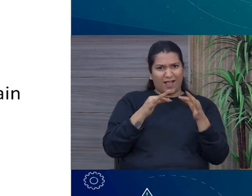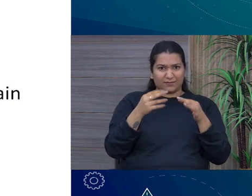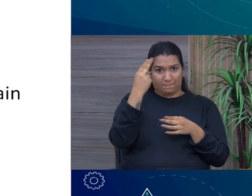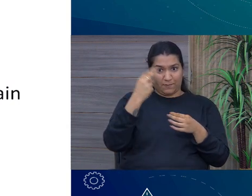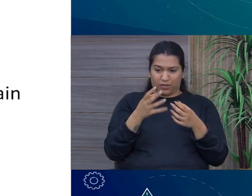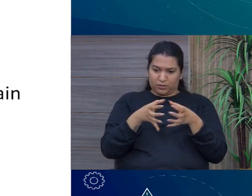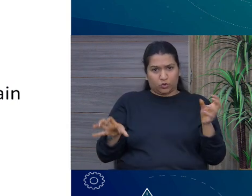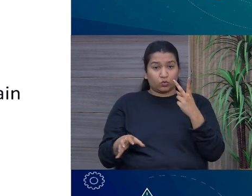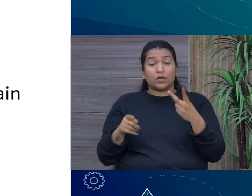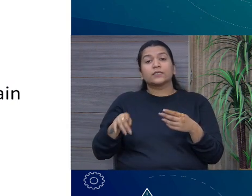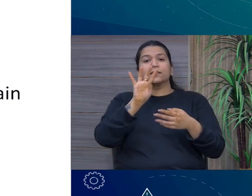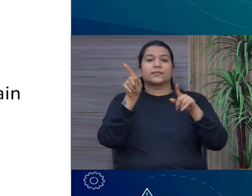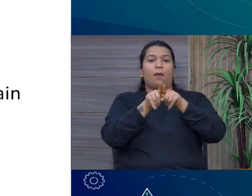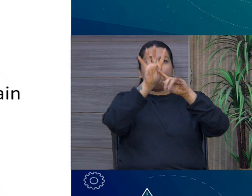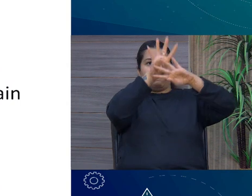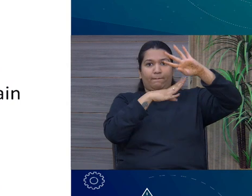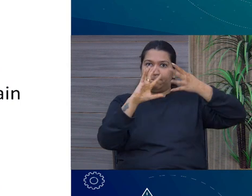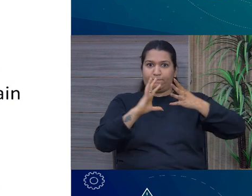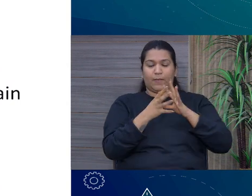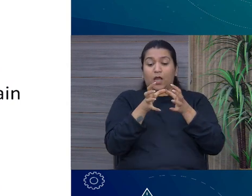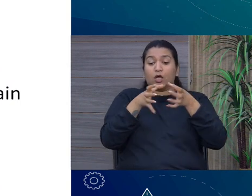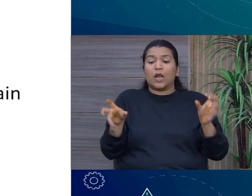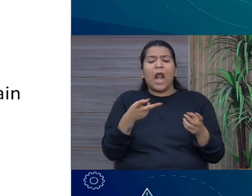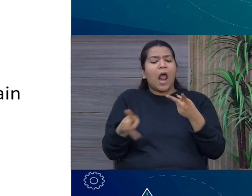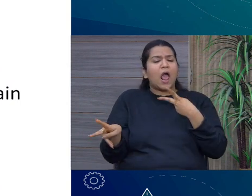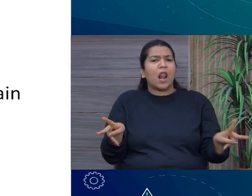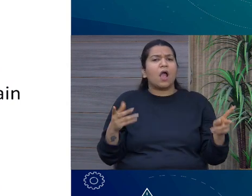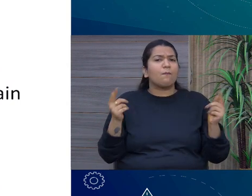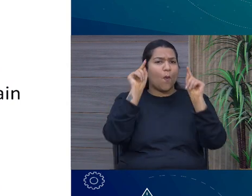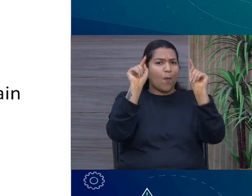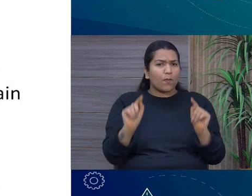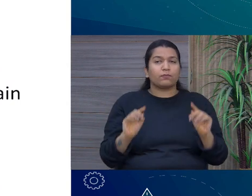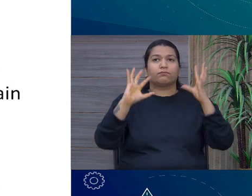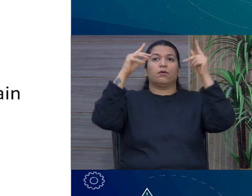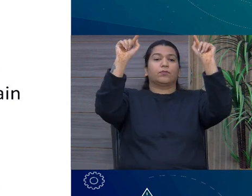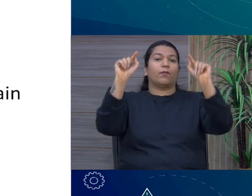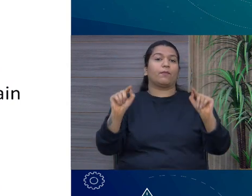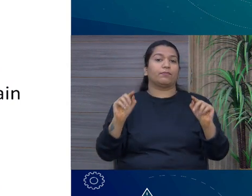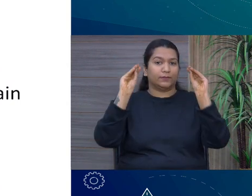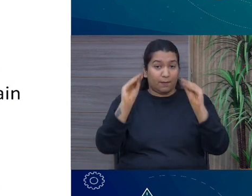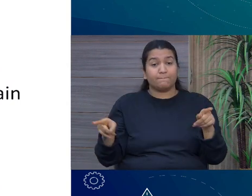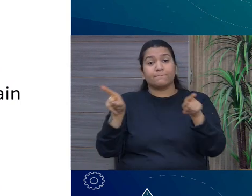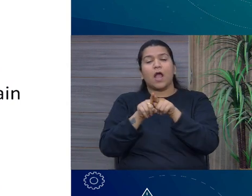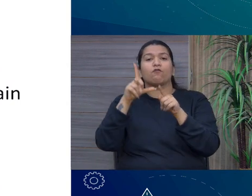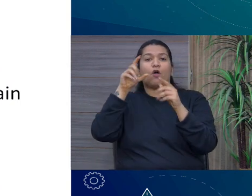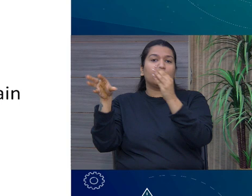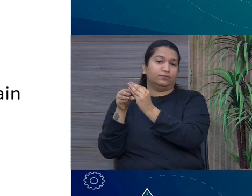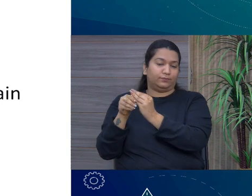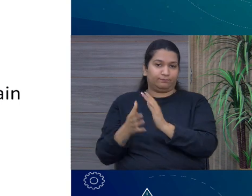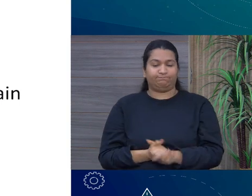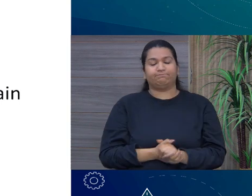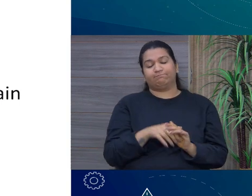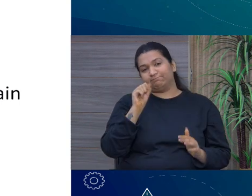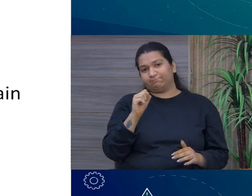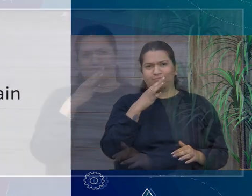में देखा है, आप इसी तरह से इसको होमवर्क में कर सकते हैं, चाहे तो रिलेटेड पिक्चर्स भी साथ में अटैच कर सकते हैं। एब्सोल्युटली, बहुत बढ़िया,